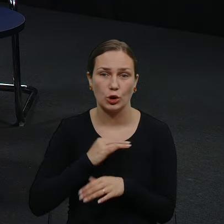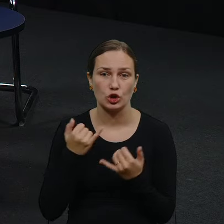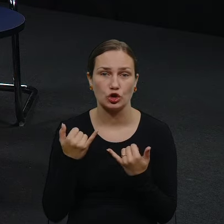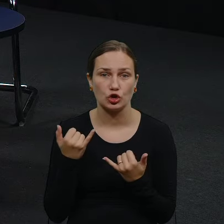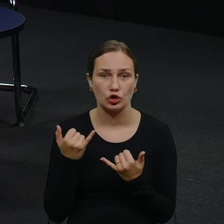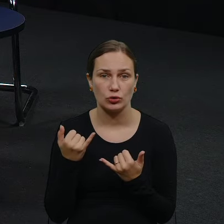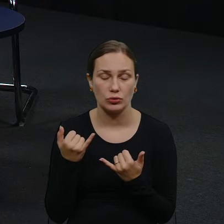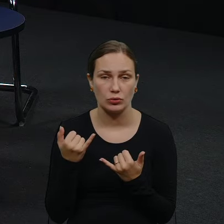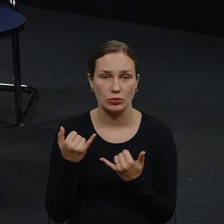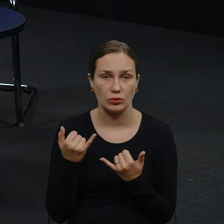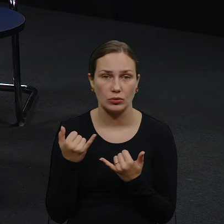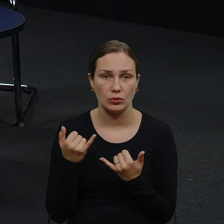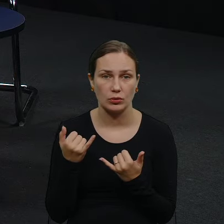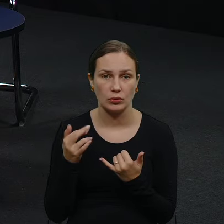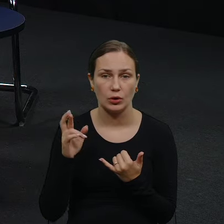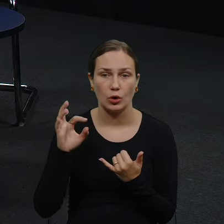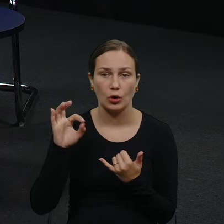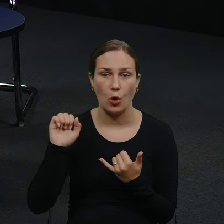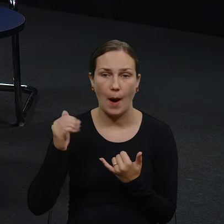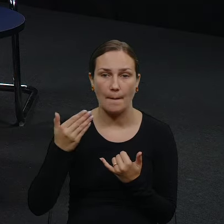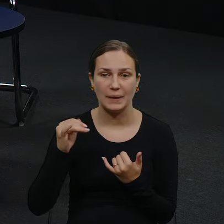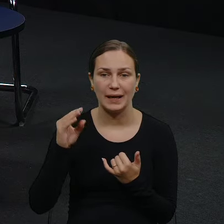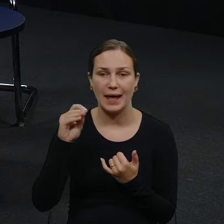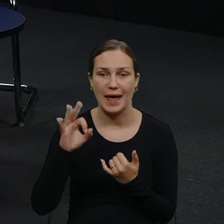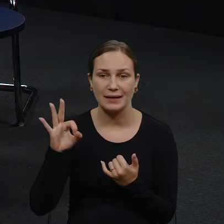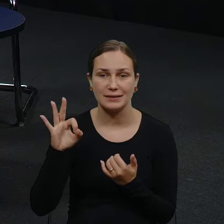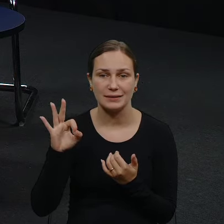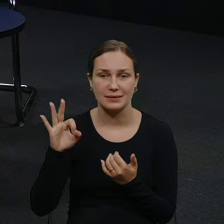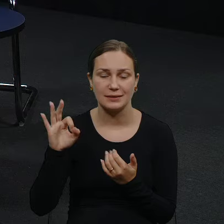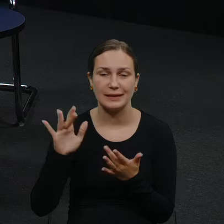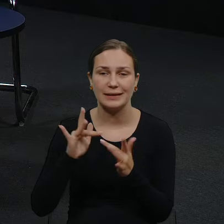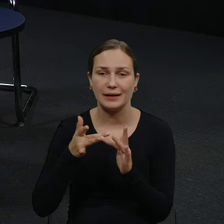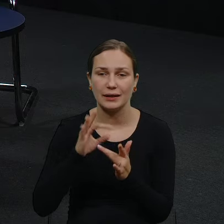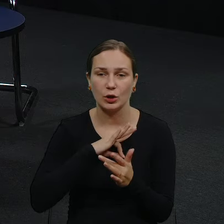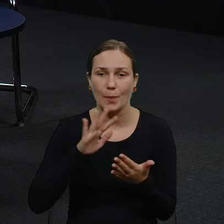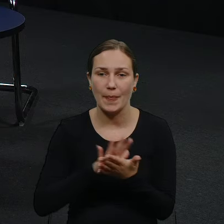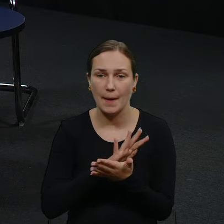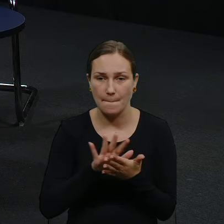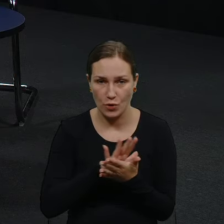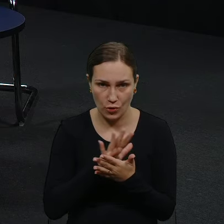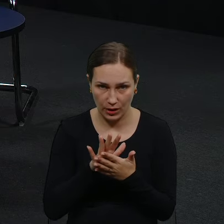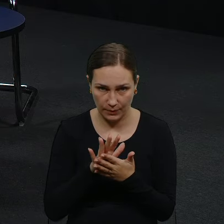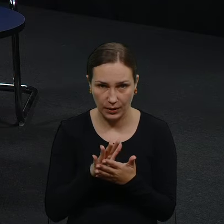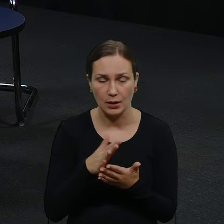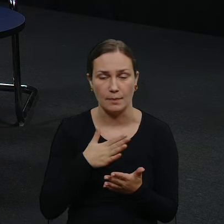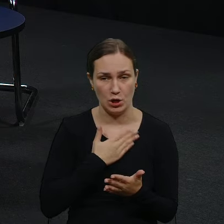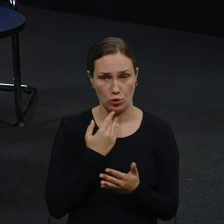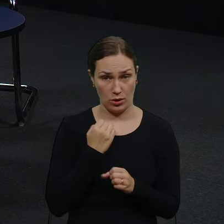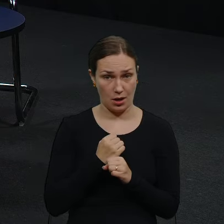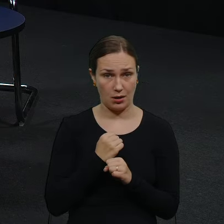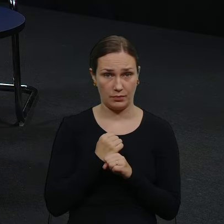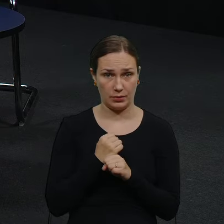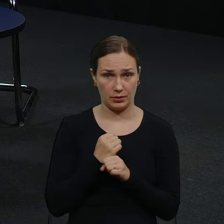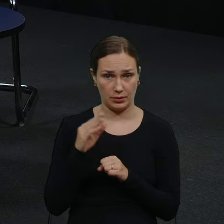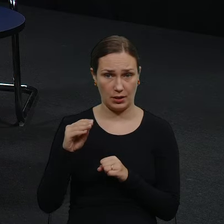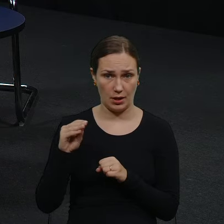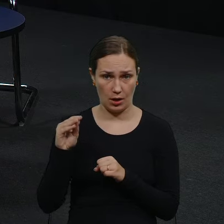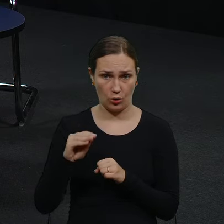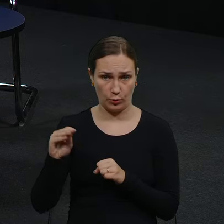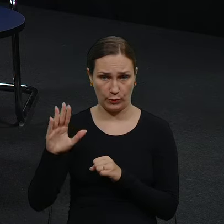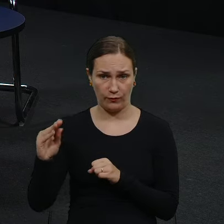šiandien roamingą Europos Sąjungoje nemokamai. Taip. Tai vienas iš mano darbų, dirbant